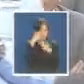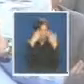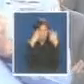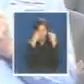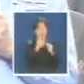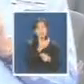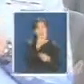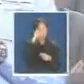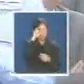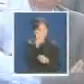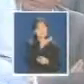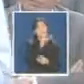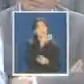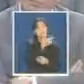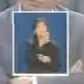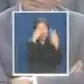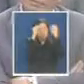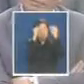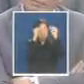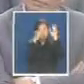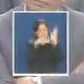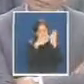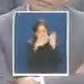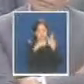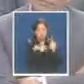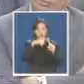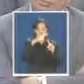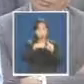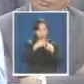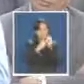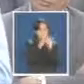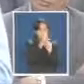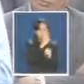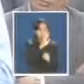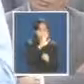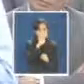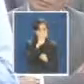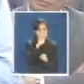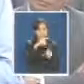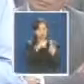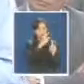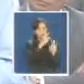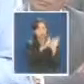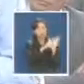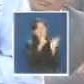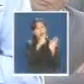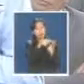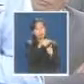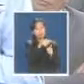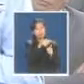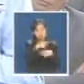เดือนพฤศจิกายน2540ท่านนายกชวนจัดตั้งรัฐบาล